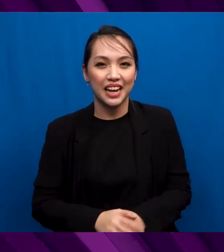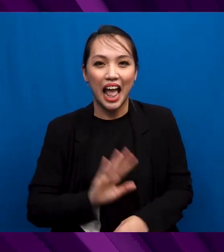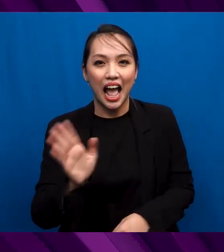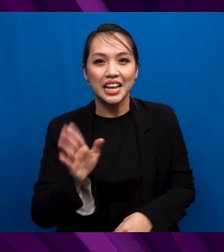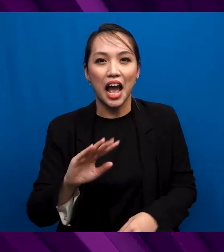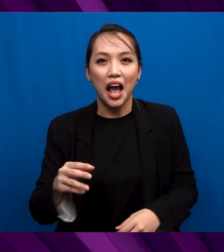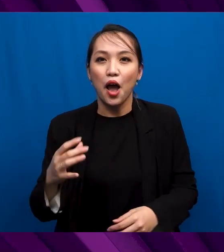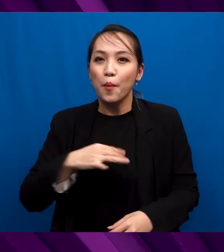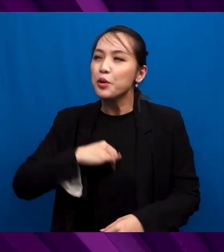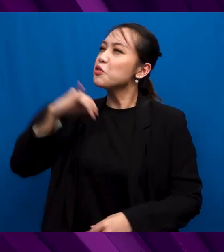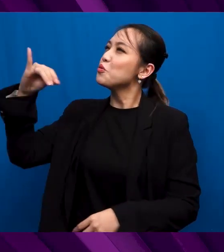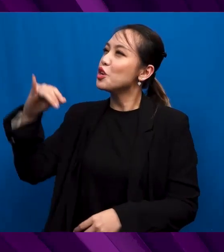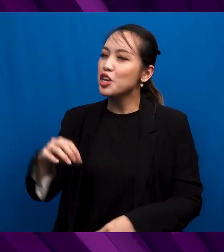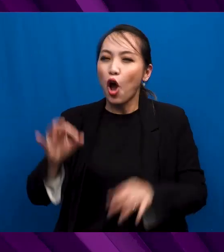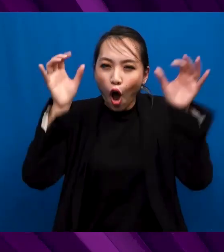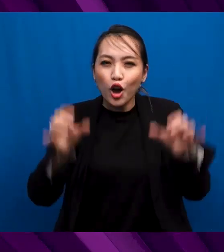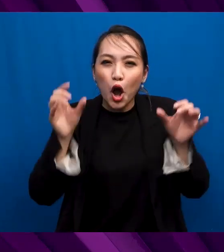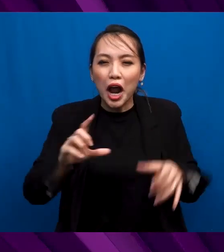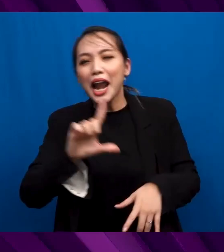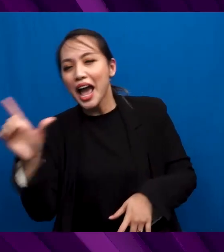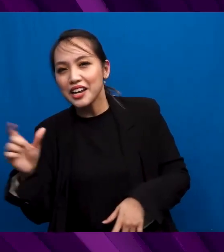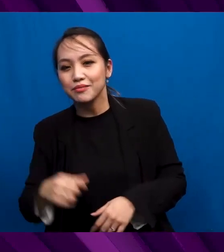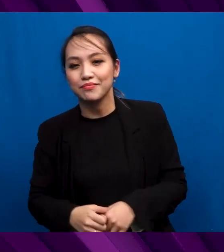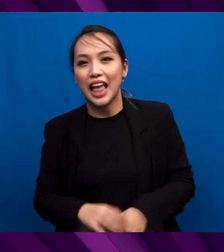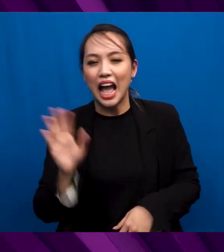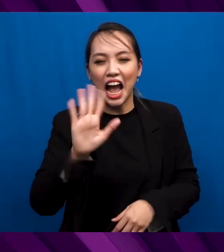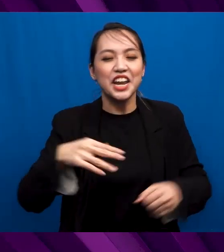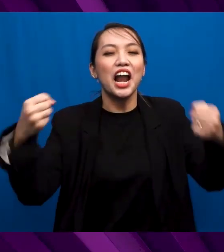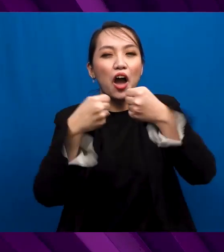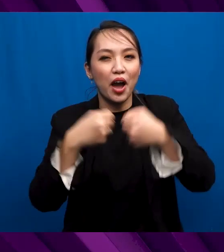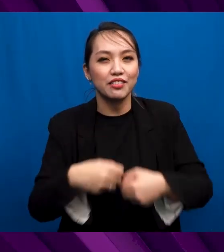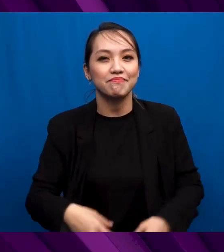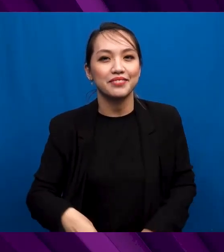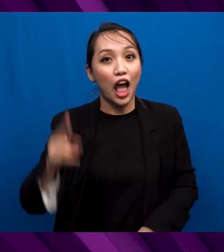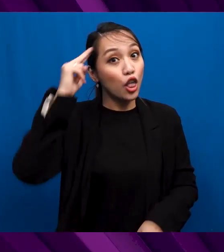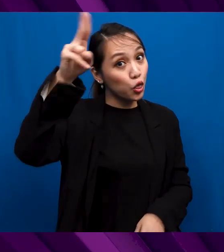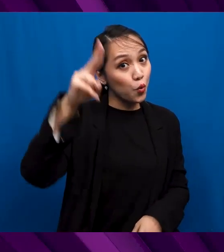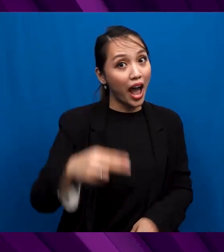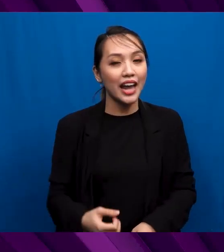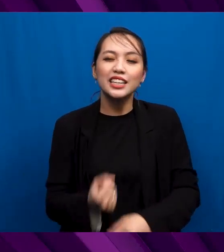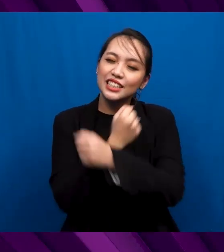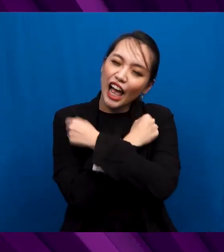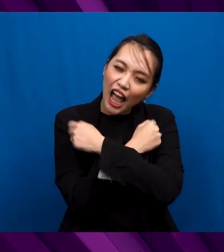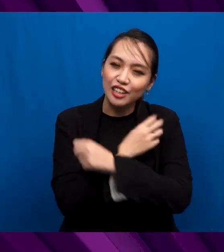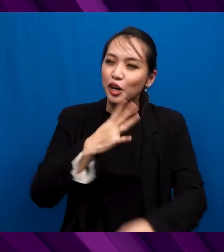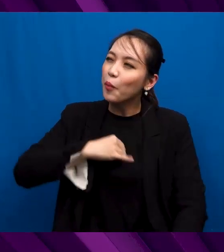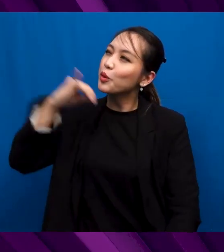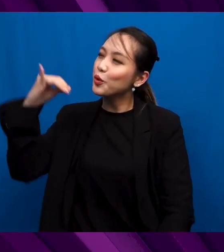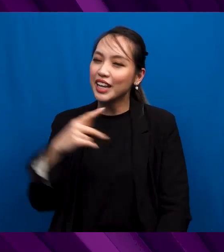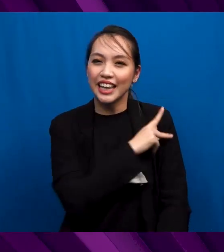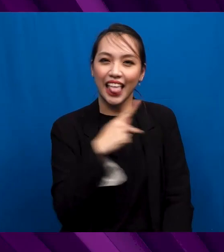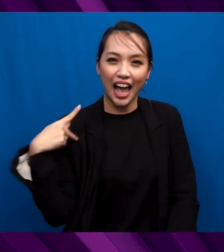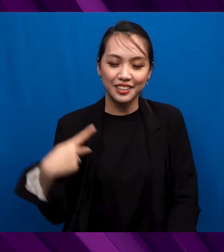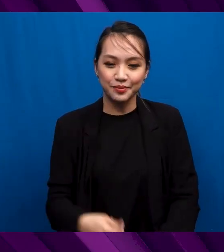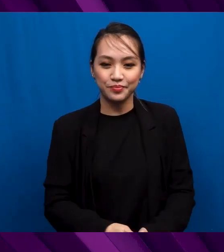cemoohan. Kalau Allah di pihak kita, siapa lawan kita? Karena itu yang ketiga, ada hukuman ilahi